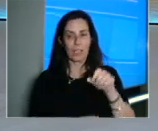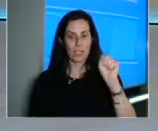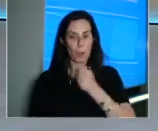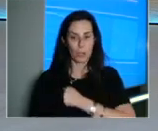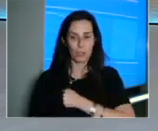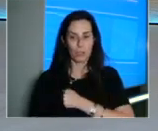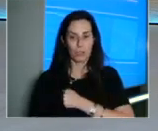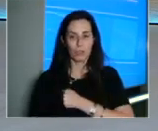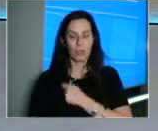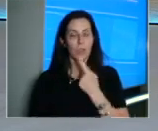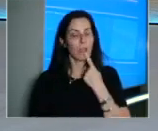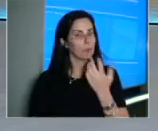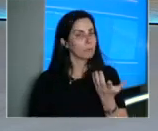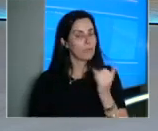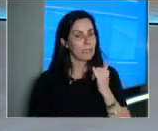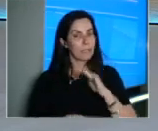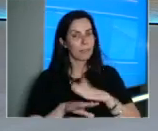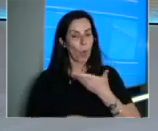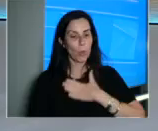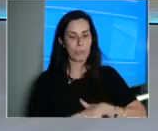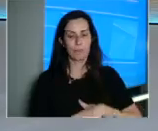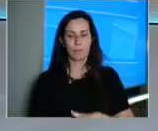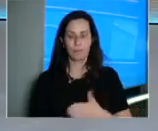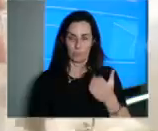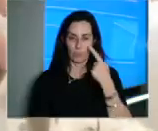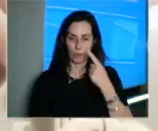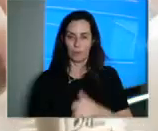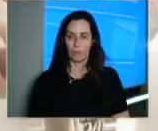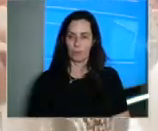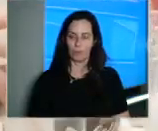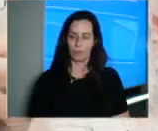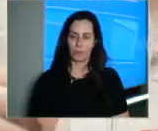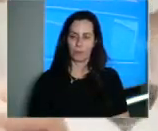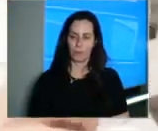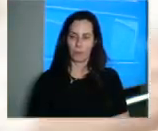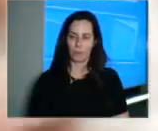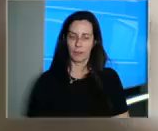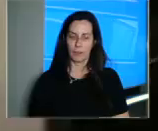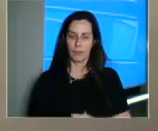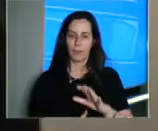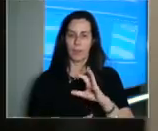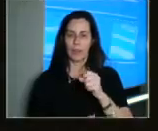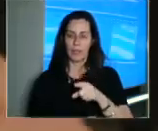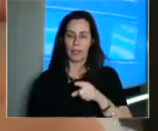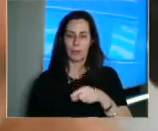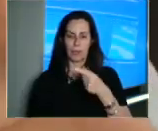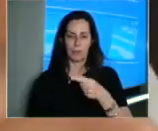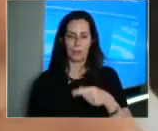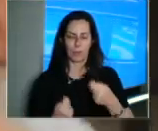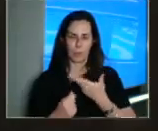סמוטריץ' יאמר באיזה תיק הוא מעוניין. ספוילר? מתאים או חינוך? אם הוא הולך עם תרבות, שהוא יהיה ראש